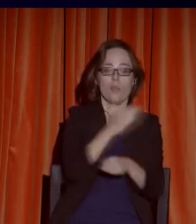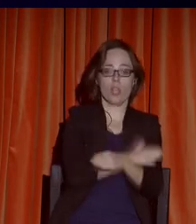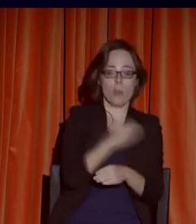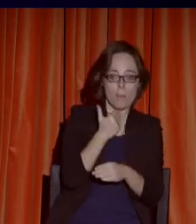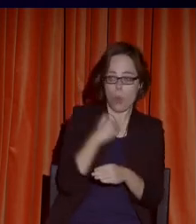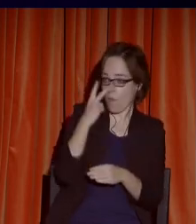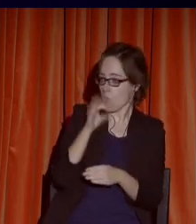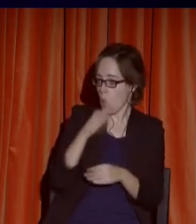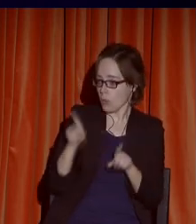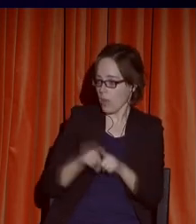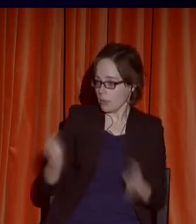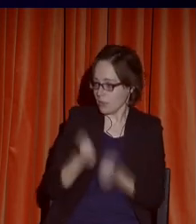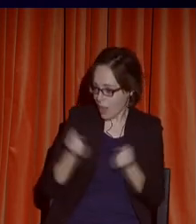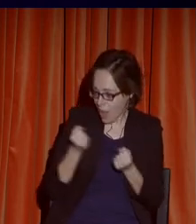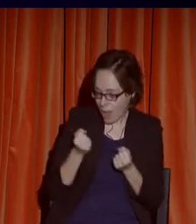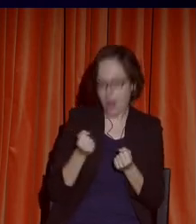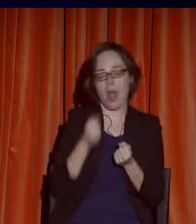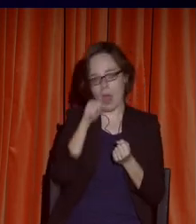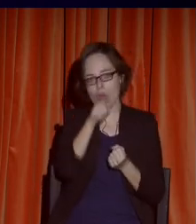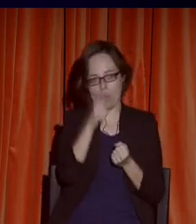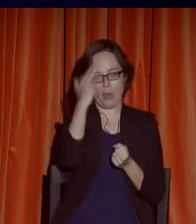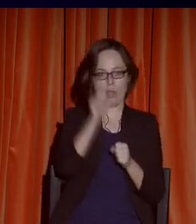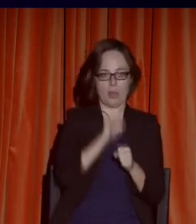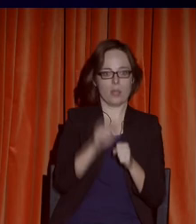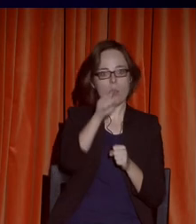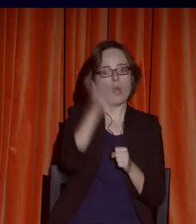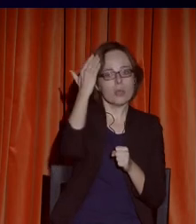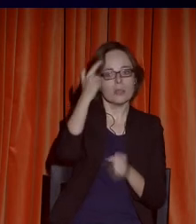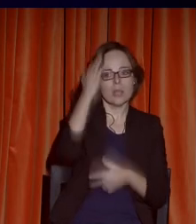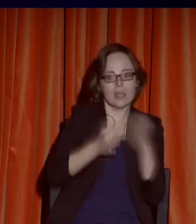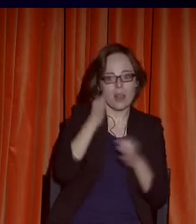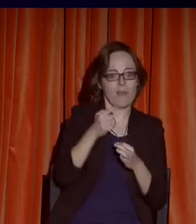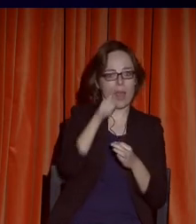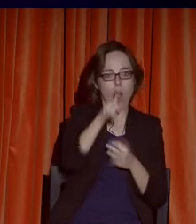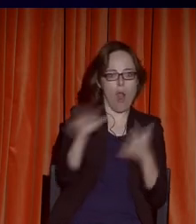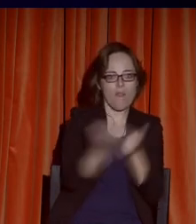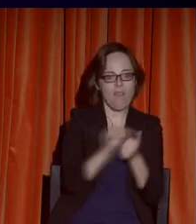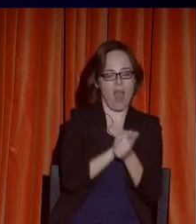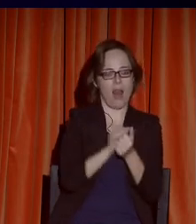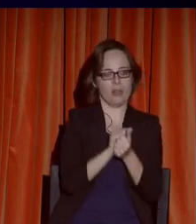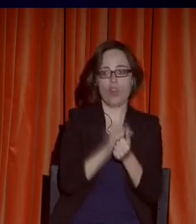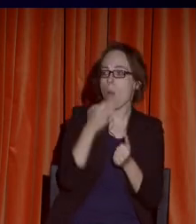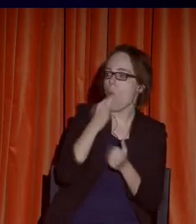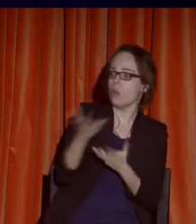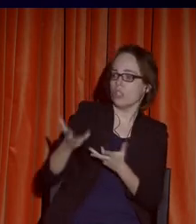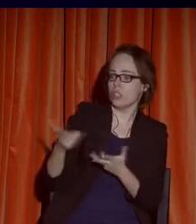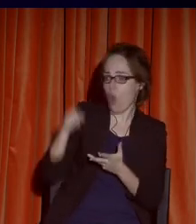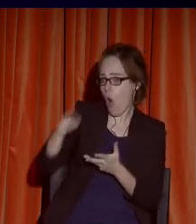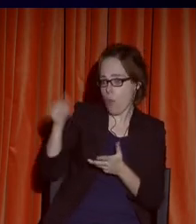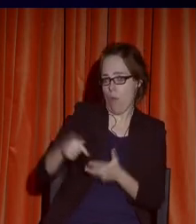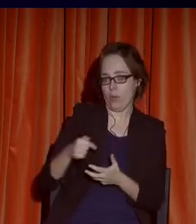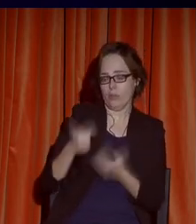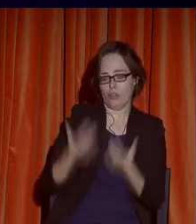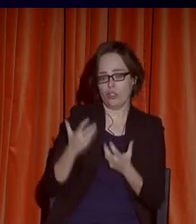wcześniej i zastanawiali się, zadawali sobie pytanie, gdzie są młodzi, gdzie są ci, którym najbardziej powinno zależeć na